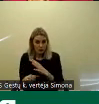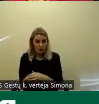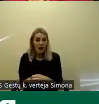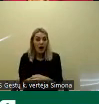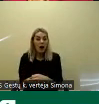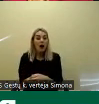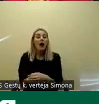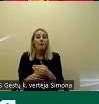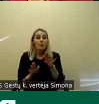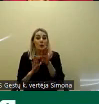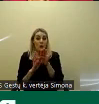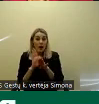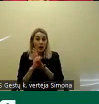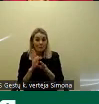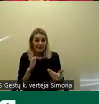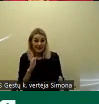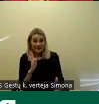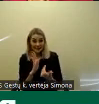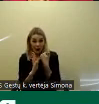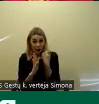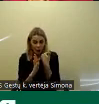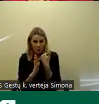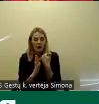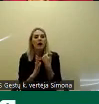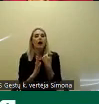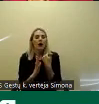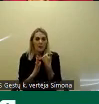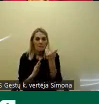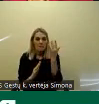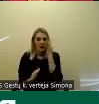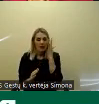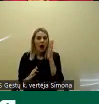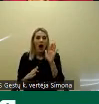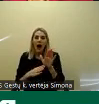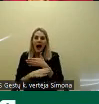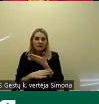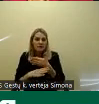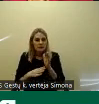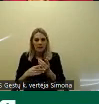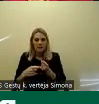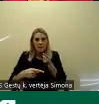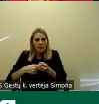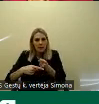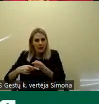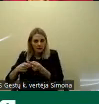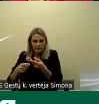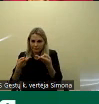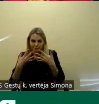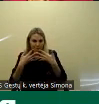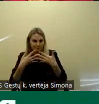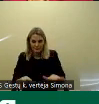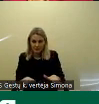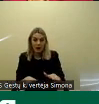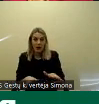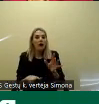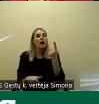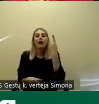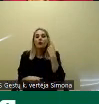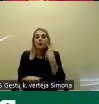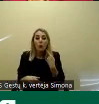programas buvo sutarta, kad atskirų priedų nereikia. Reikia, kad tai, ką mes norim